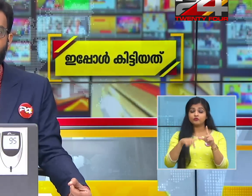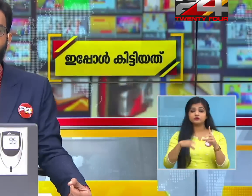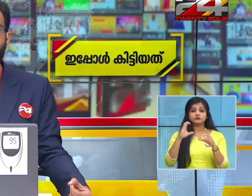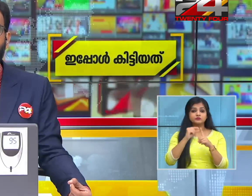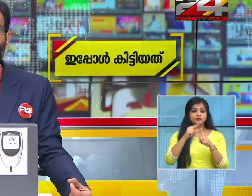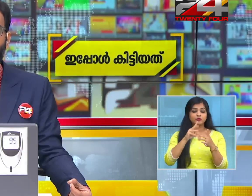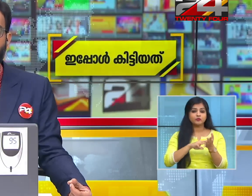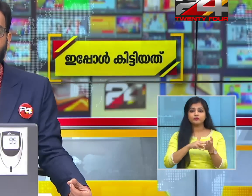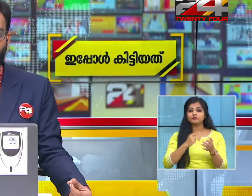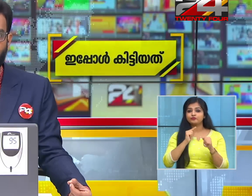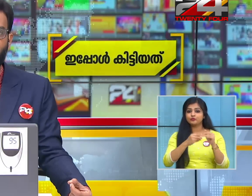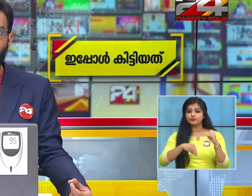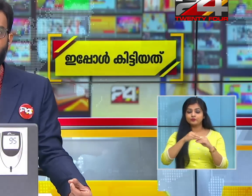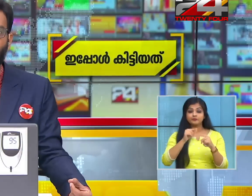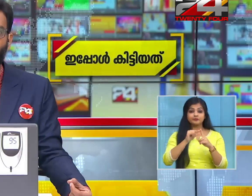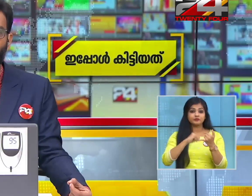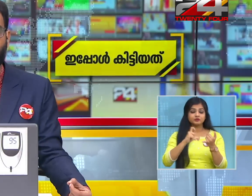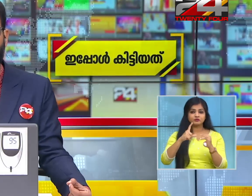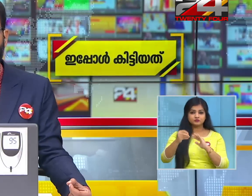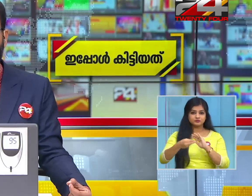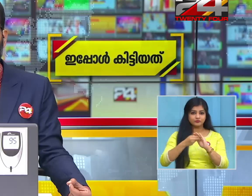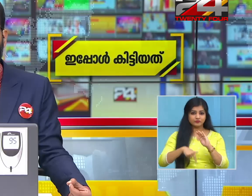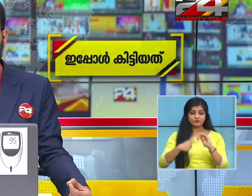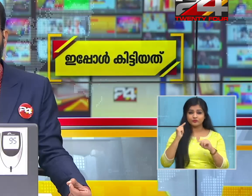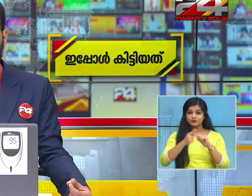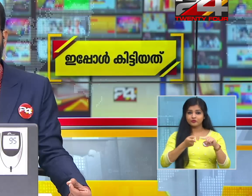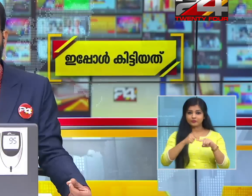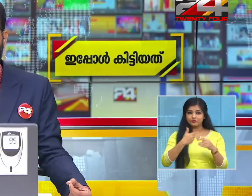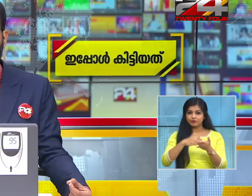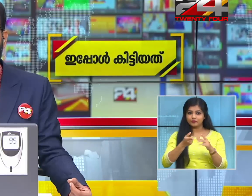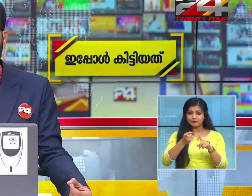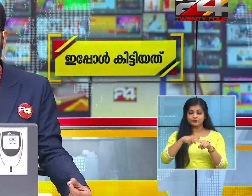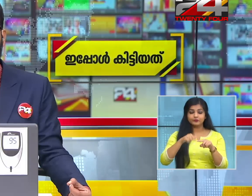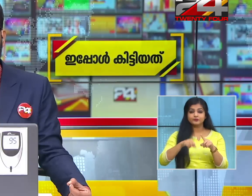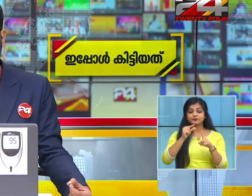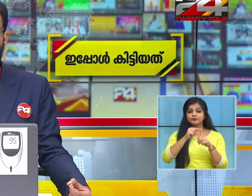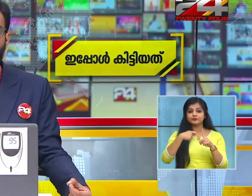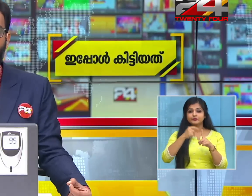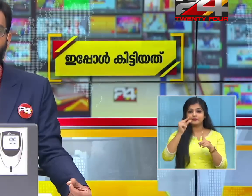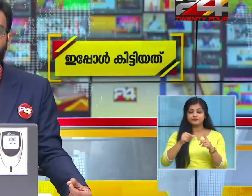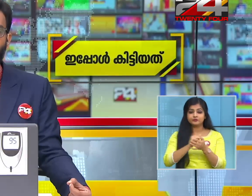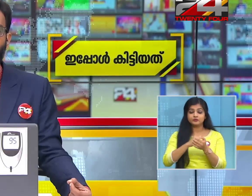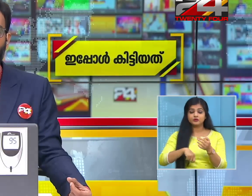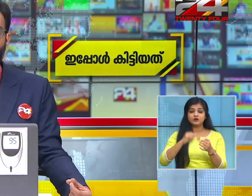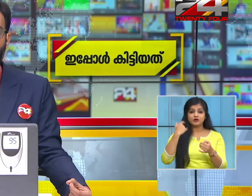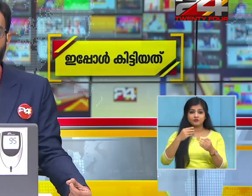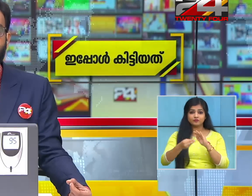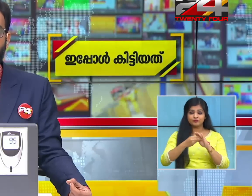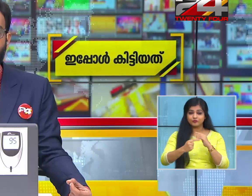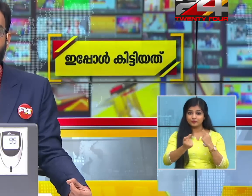വെല്ലുവിളിച്ച് PSC കോഴ വിവാദത്തിൽ പുറത്താക്കപ്പെട്ട പ്രമോദ് കോട്ടൂളി കോഴ ആരോപണം ഉന്നയിച്ച ശ്രീജിത്തിന്റെ വീടിന് മുന്നിൽ അമ്മയ്ക്കും